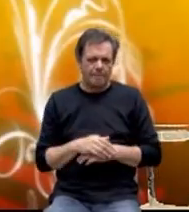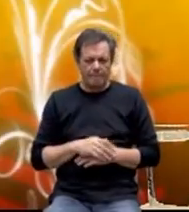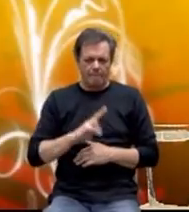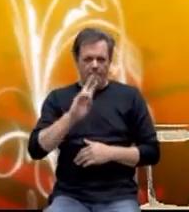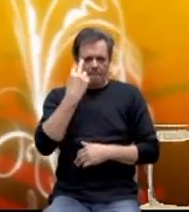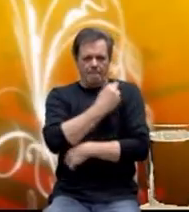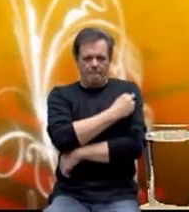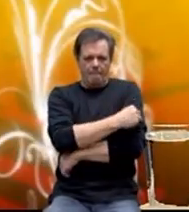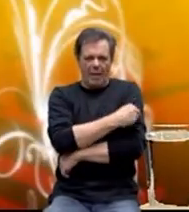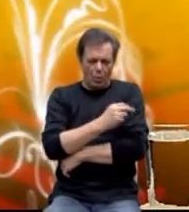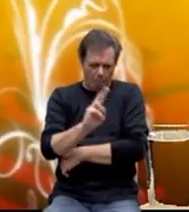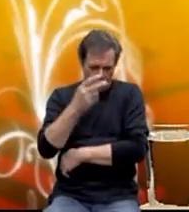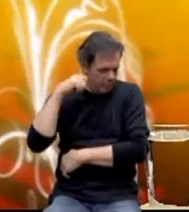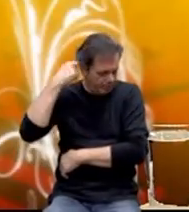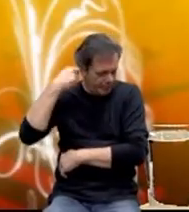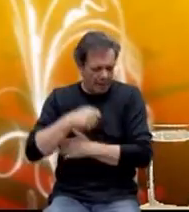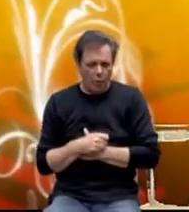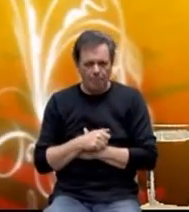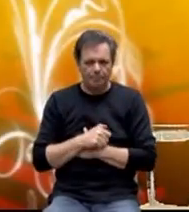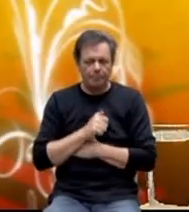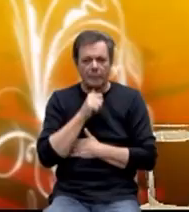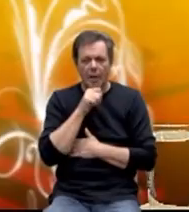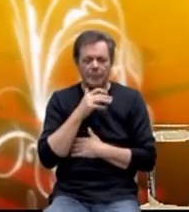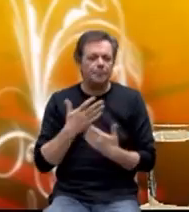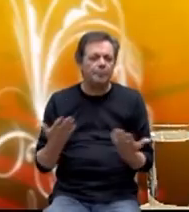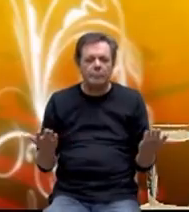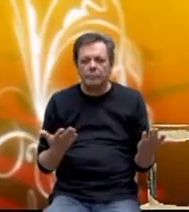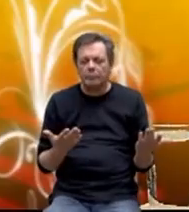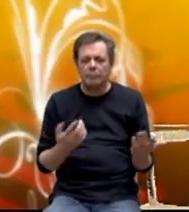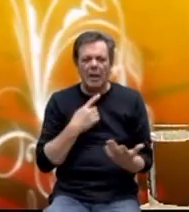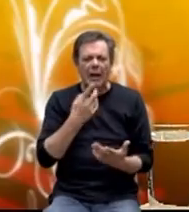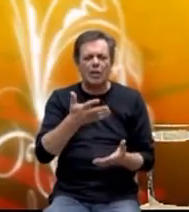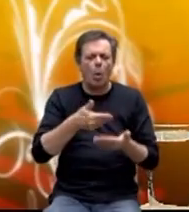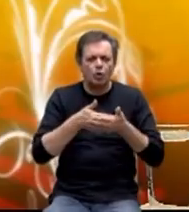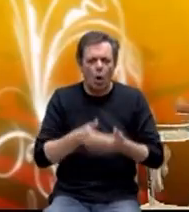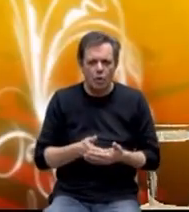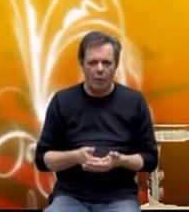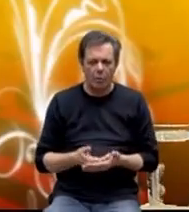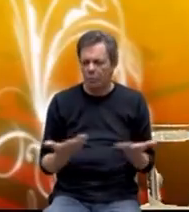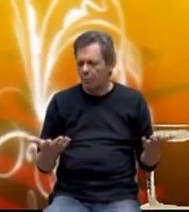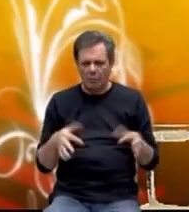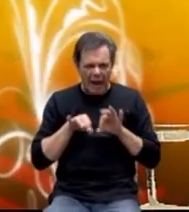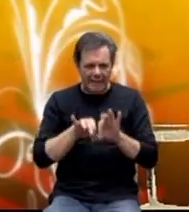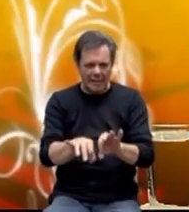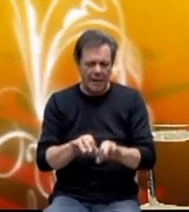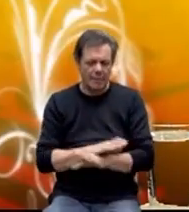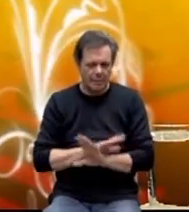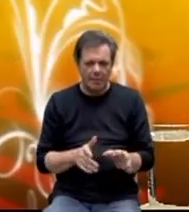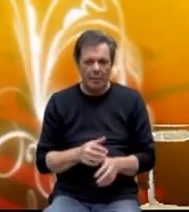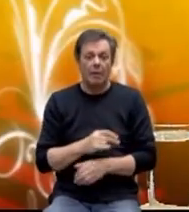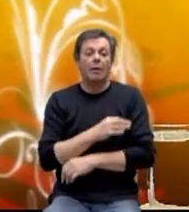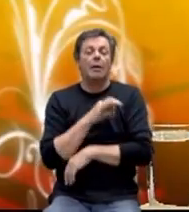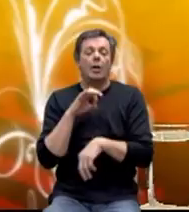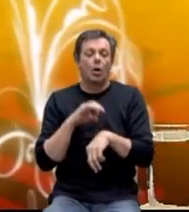hitnu pomoć. Da. I rekli ste ono što je najosnovnije. Gdje ste, što ste, što se desilo? I